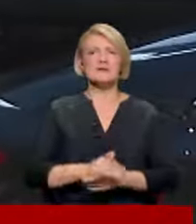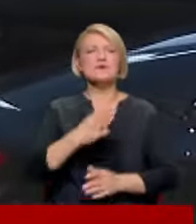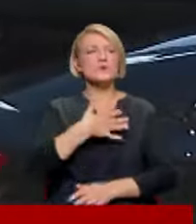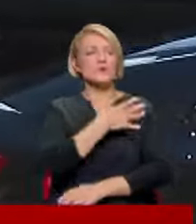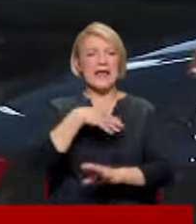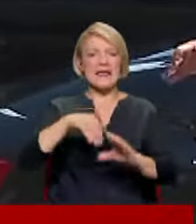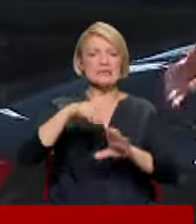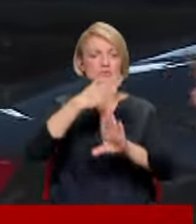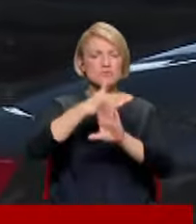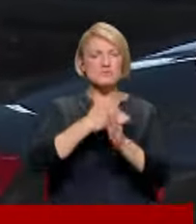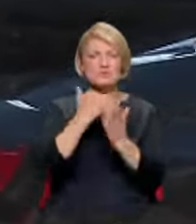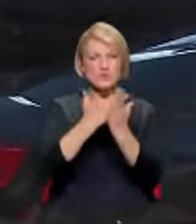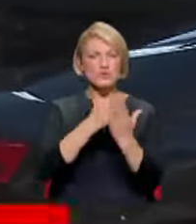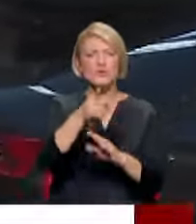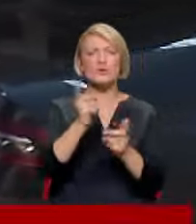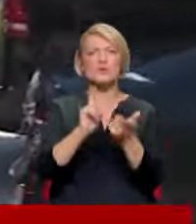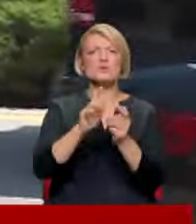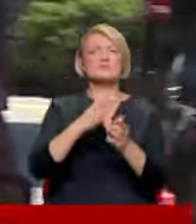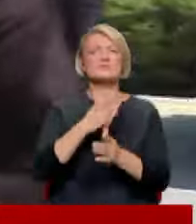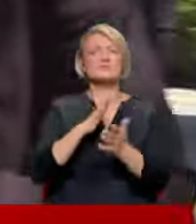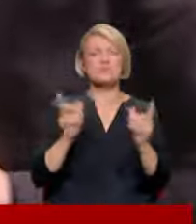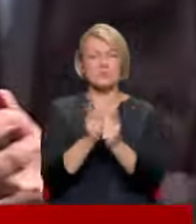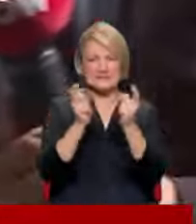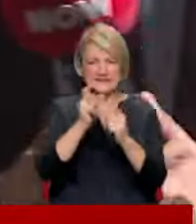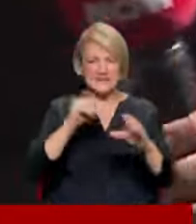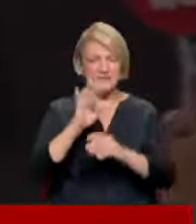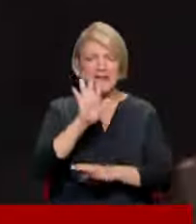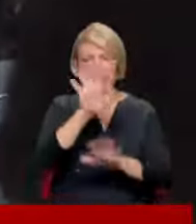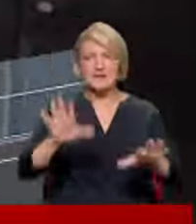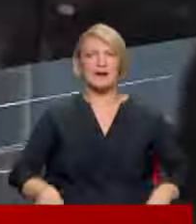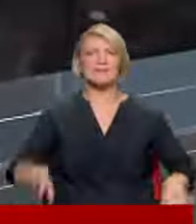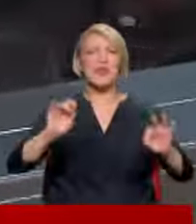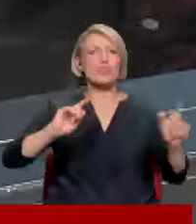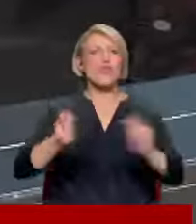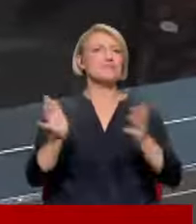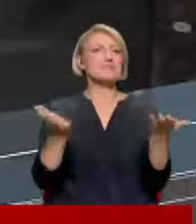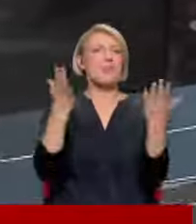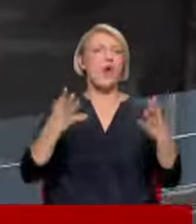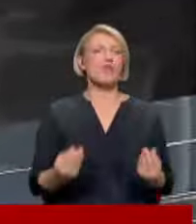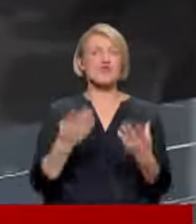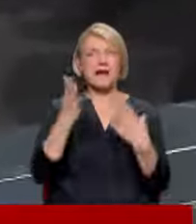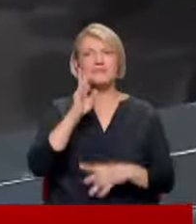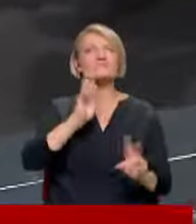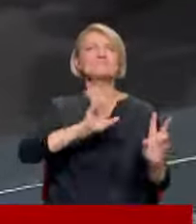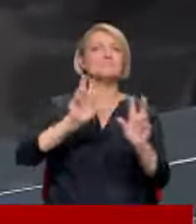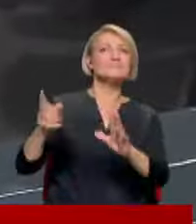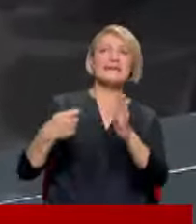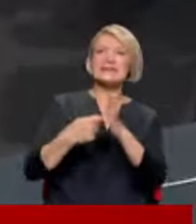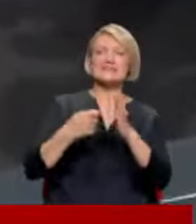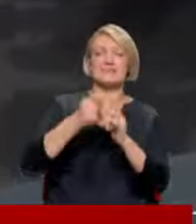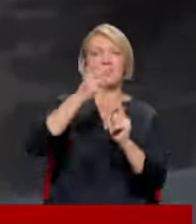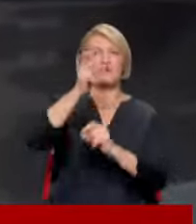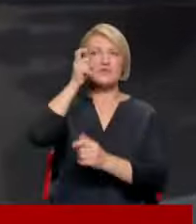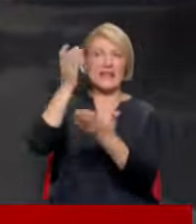kurultayı için artık her şey hazır. Neler söylenecek, ne mesajlar verilecek, değişim nasıl olacak? Gözlerin çevrildiği isim